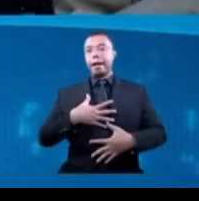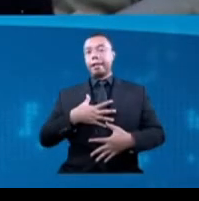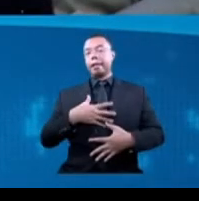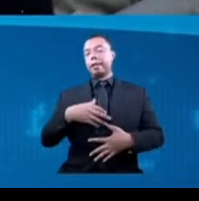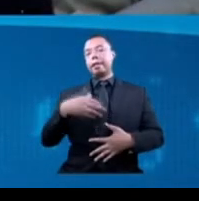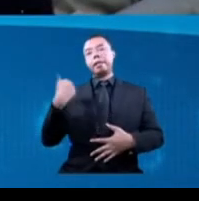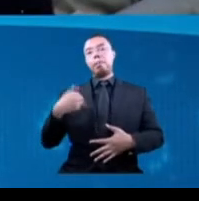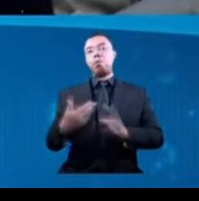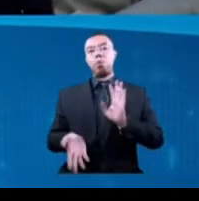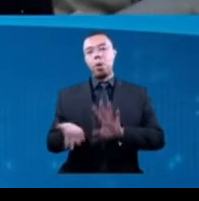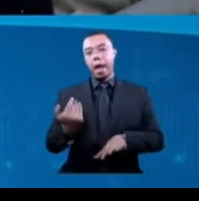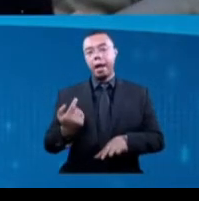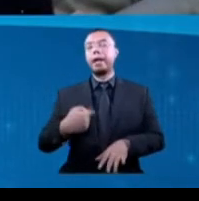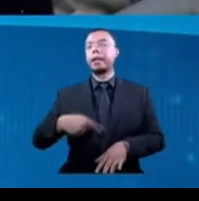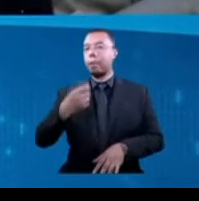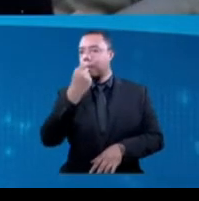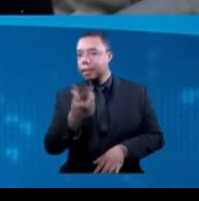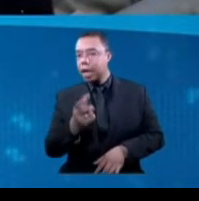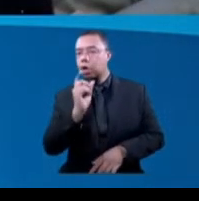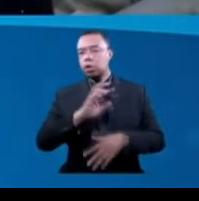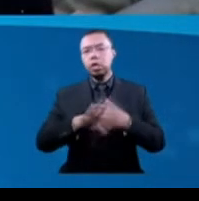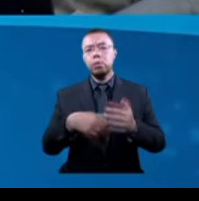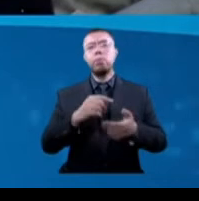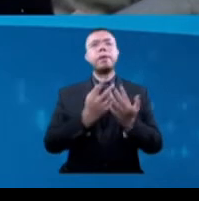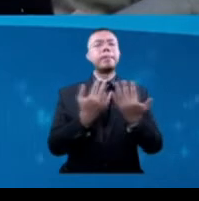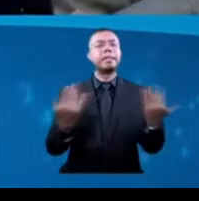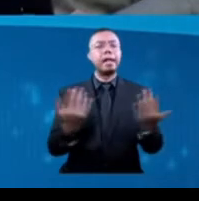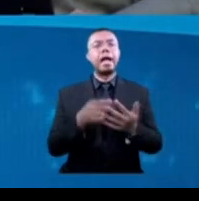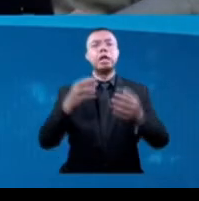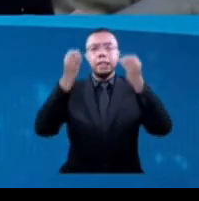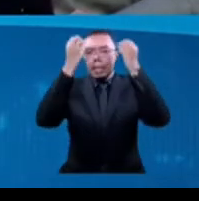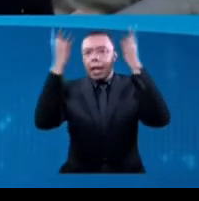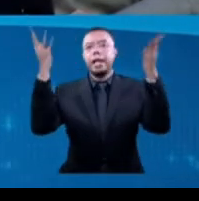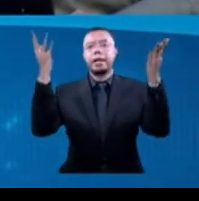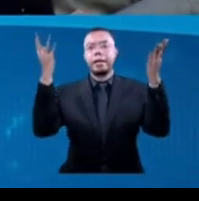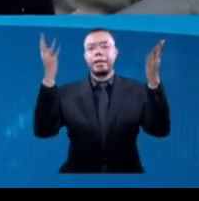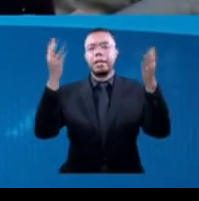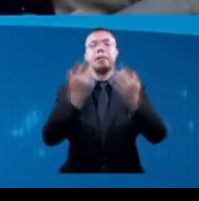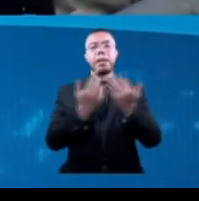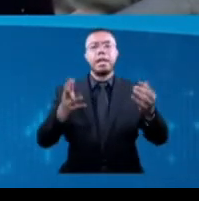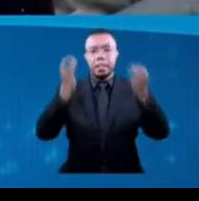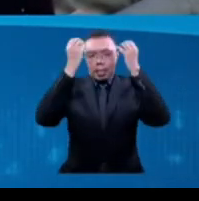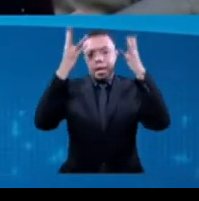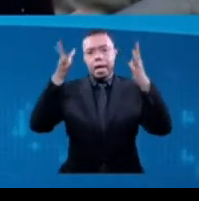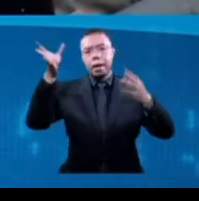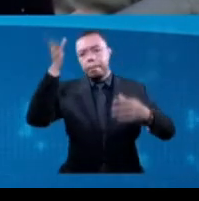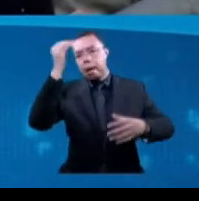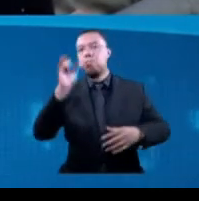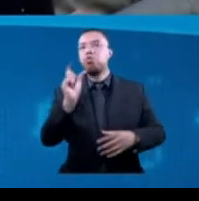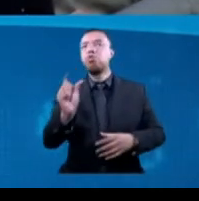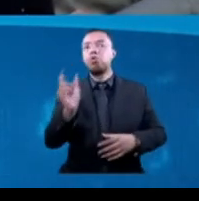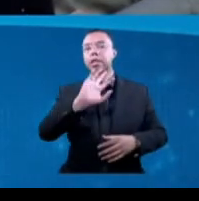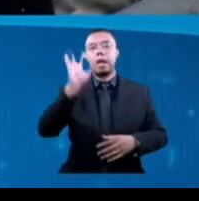Perhubungan. Yang ingin kita pesankan kepada seluruh rakyat masyarakat adalah kesadaran ini. Kesadaran untuk tidak